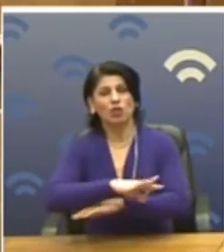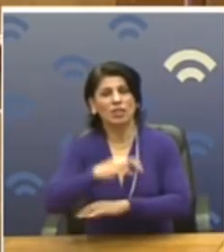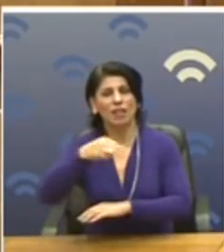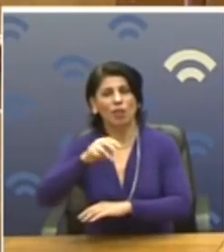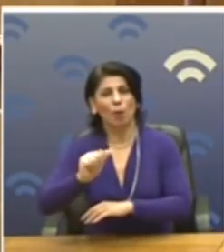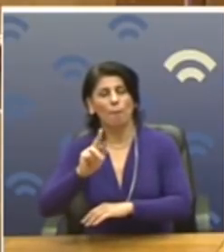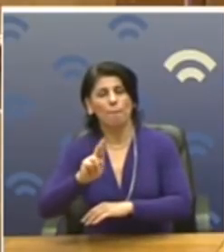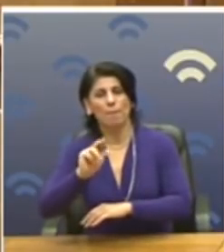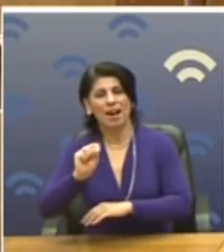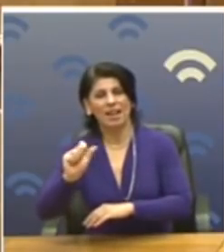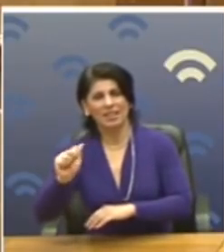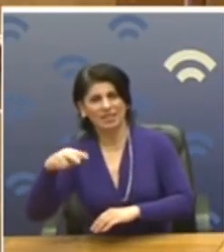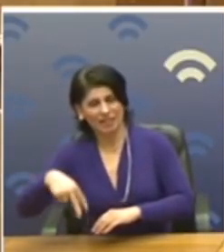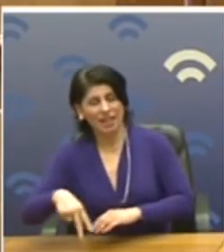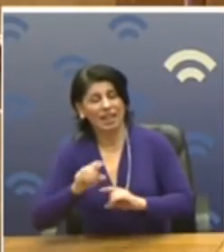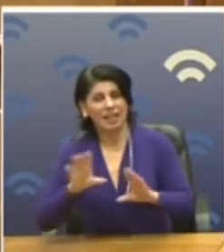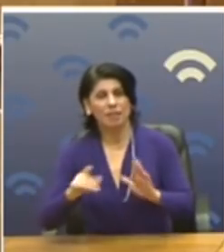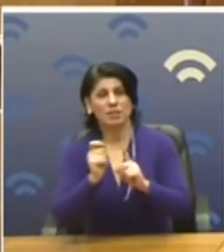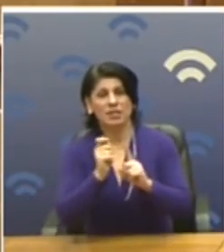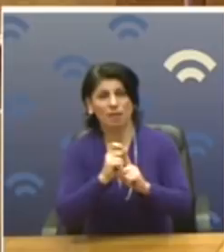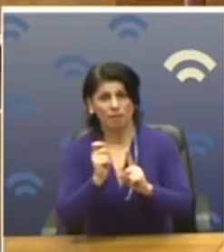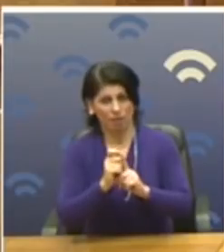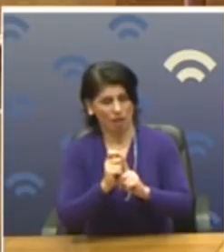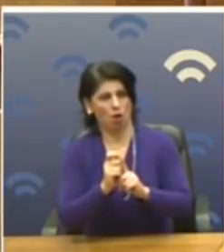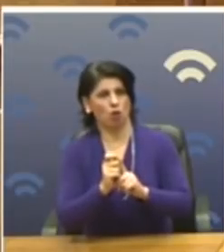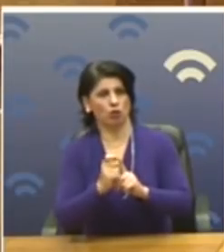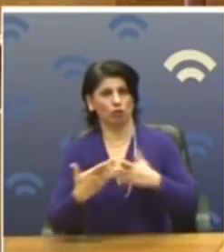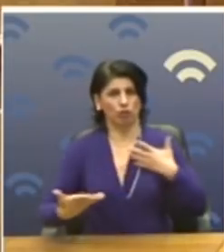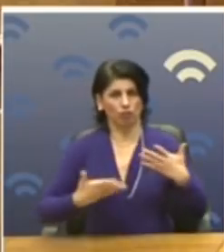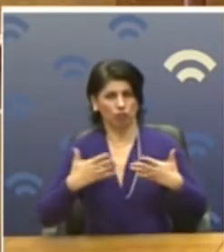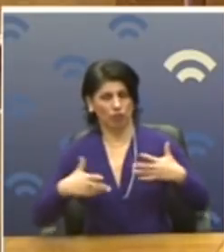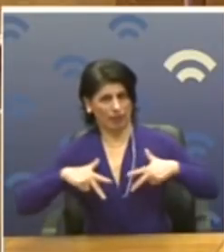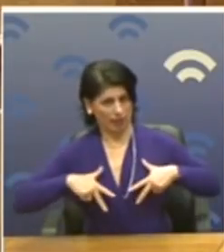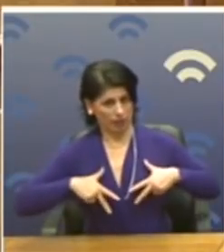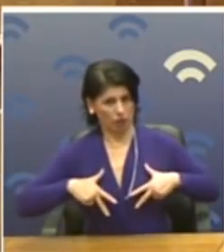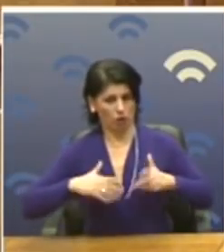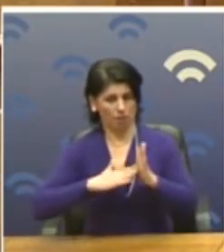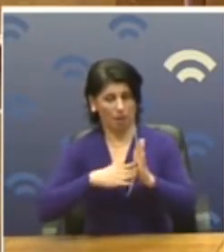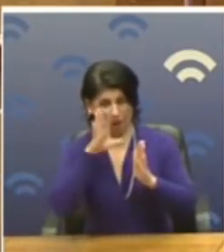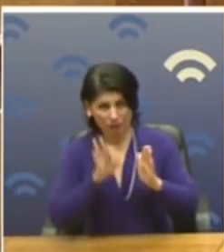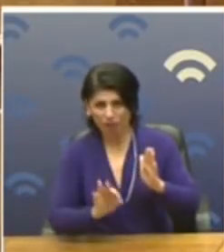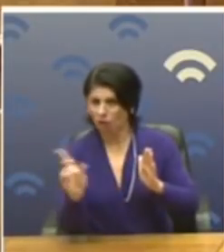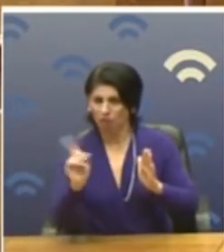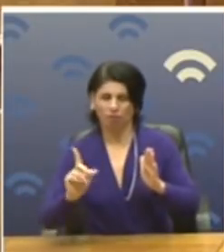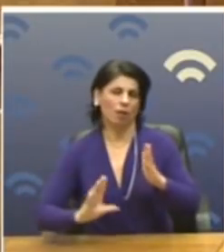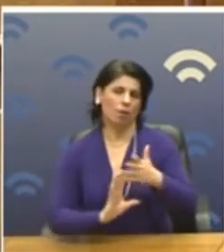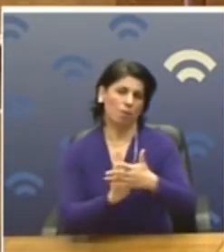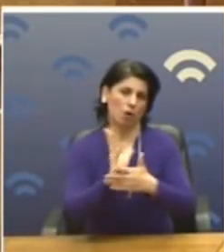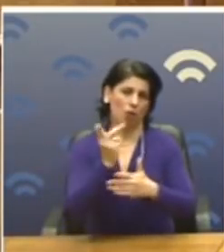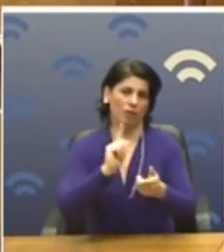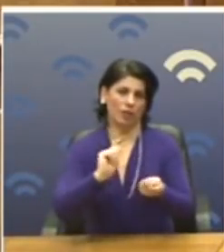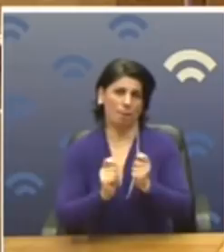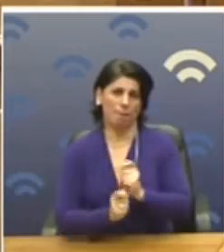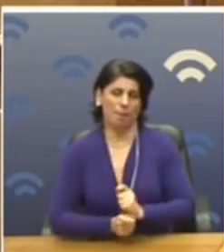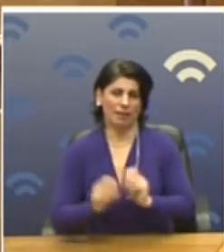κανένας ψηφιακός εξυγχρονισμός κρατικών υπηρεσιών δεν αποτελούν στην πραγματικότητα προοδευτική μεταρρύθμιση